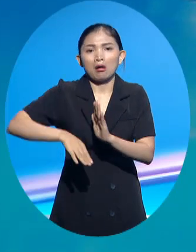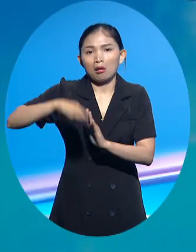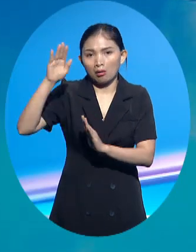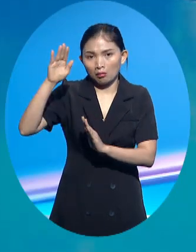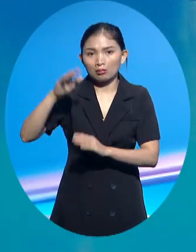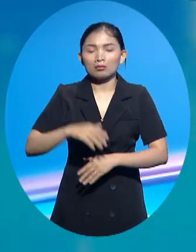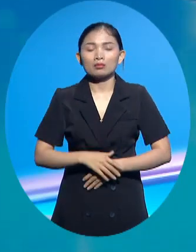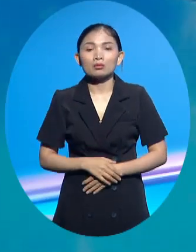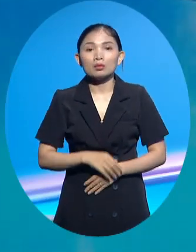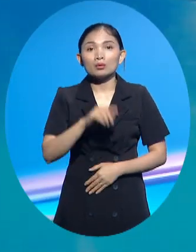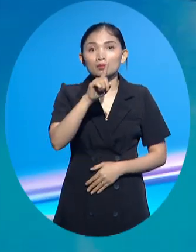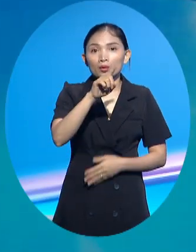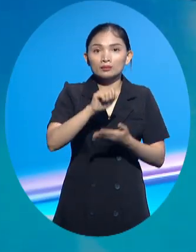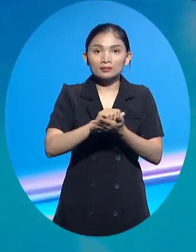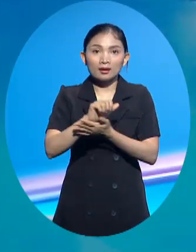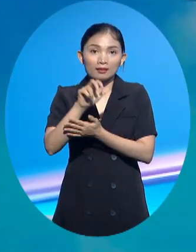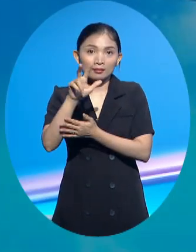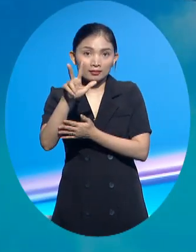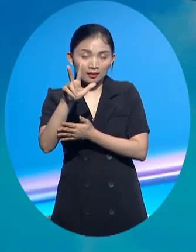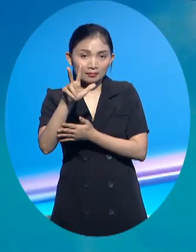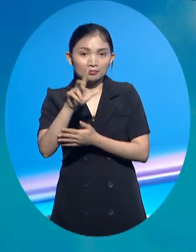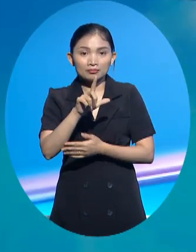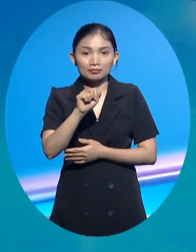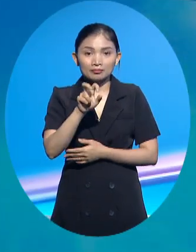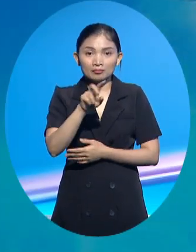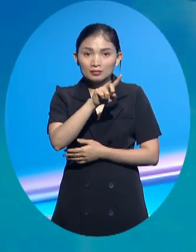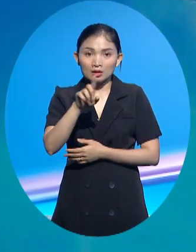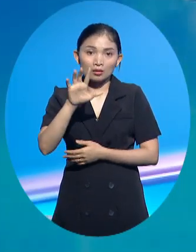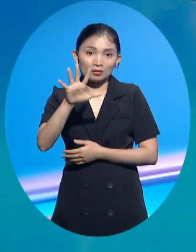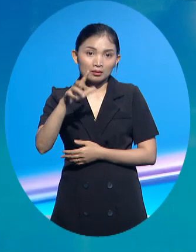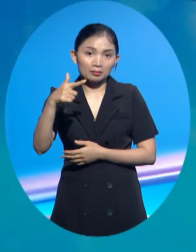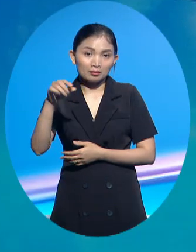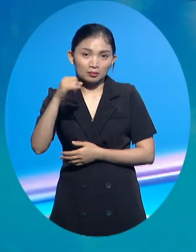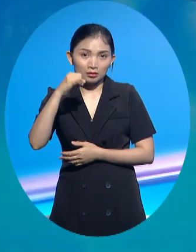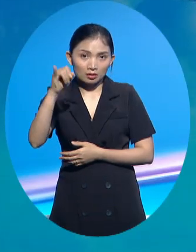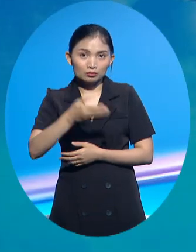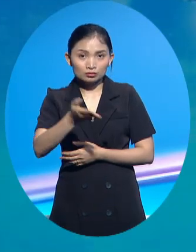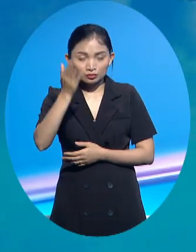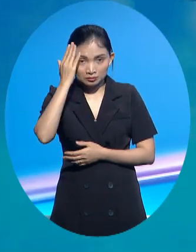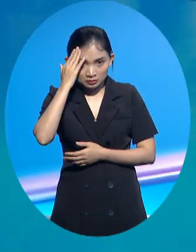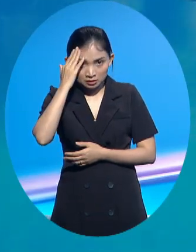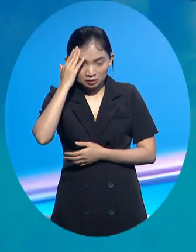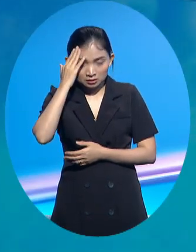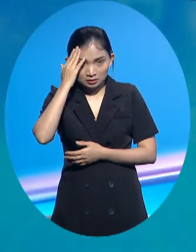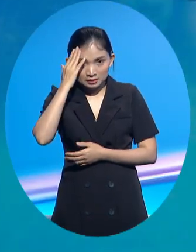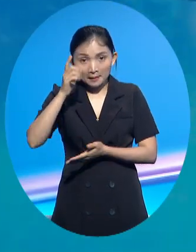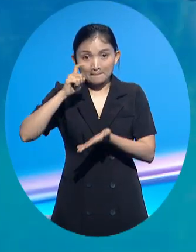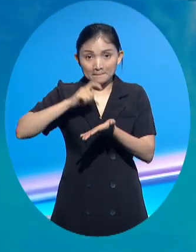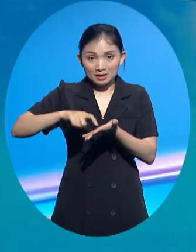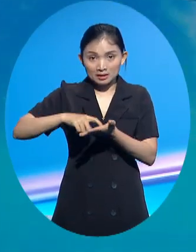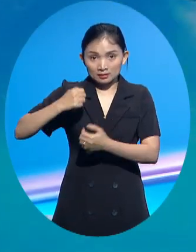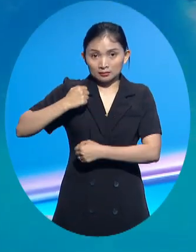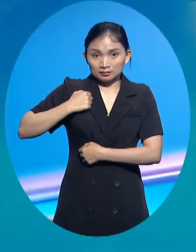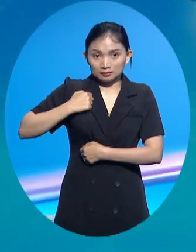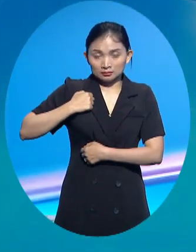ngày 1 tháng 8 Lầu Năm Góc cho biết Triều Tiên đã phản hồi Bộ Tư lệnh Liên Hiệp Quốc về trường hợp một binh sĩ Mỹ vượt biên từ Hàn Quốc sang nước này